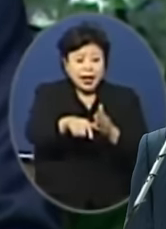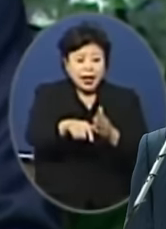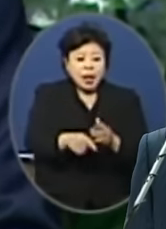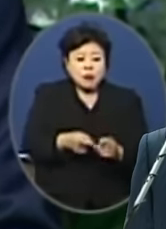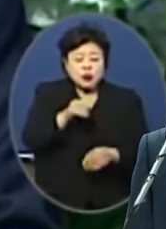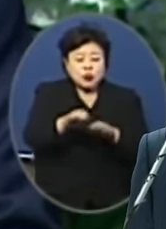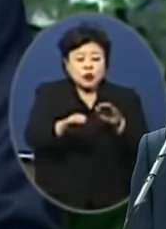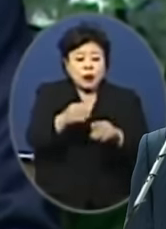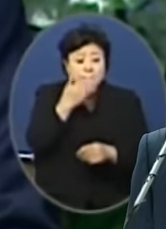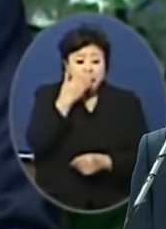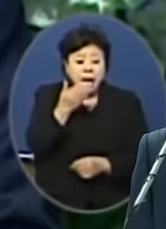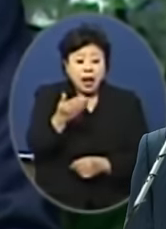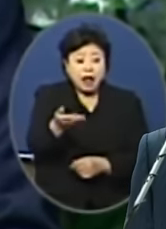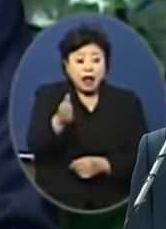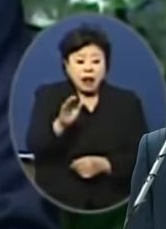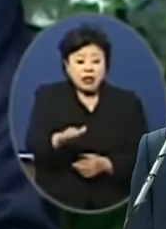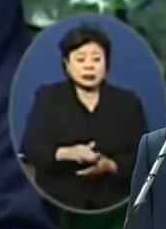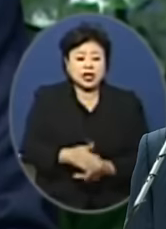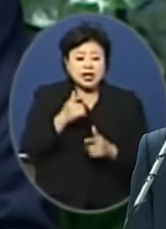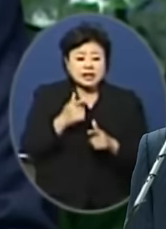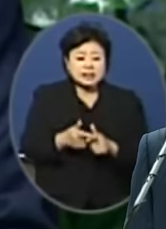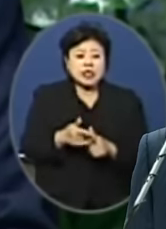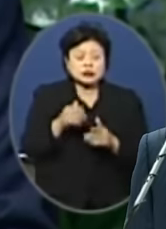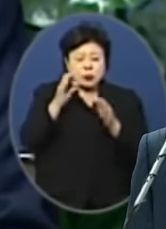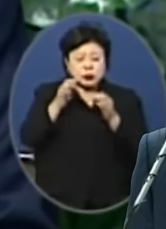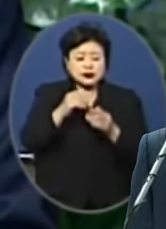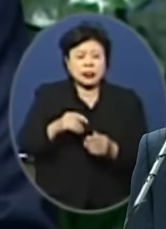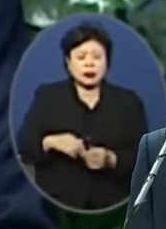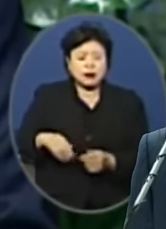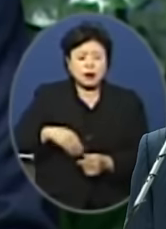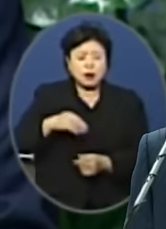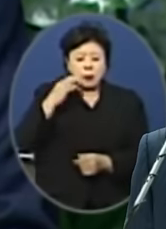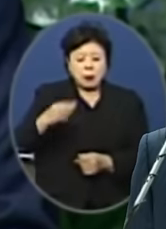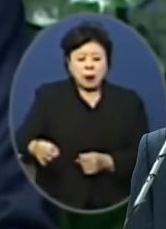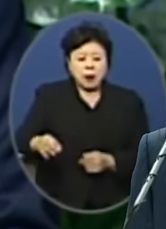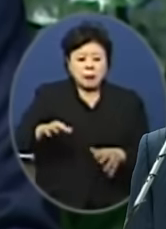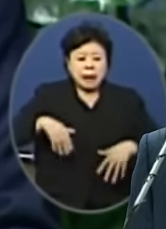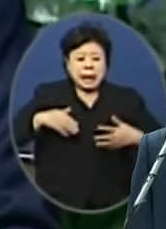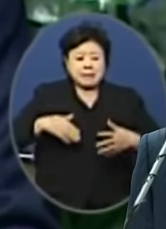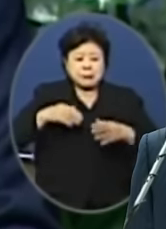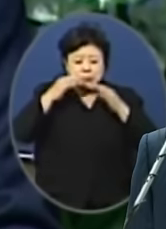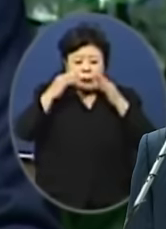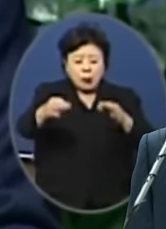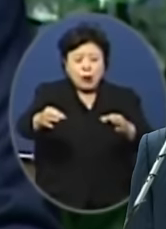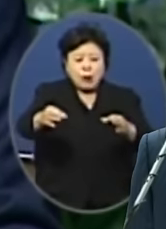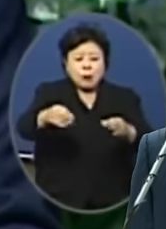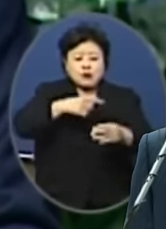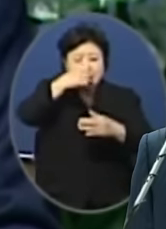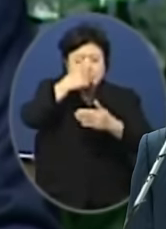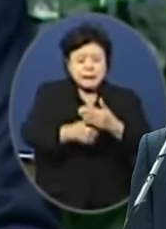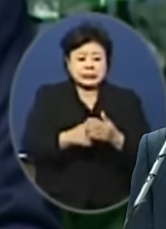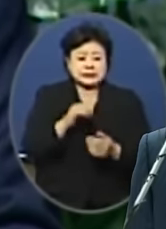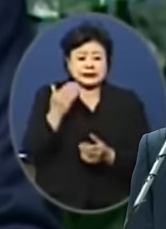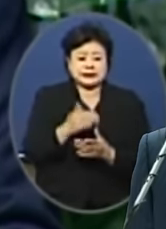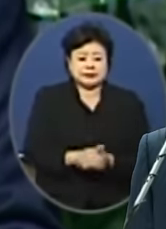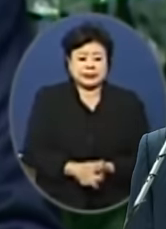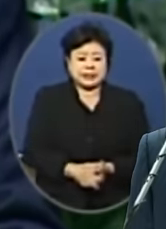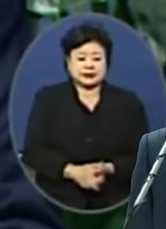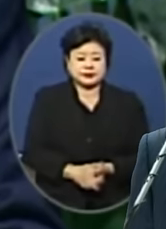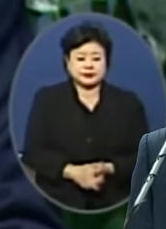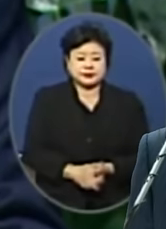위에 걸어왔었습니다. 그러나 예수를 바라보지 않고 환경을 바라볼 때 그는 물 속에 빠졌습니다.